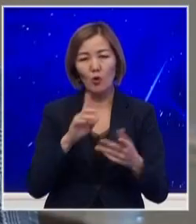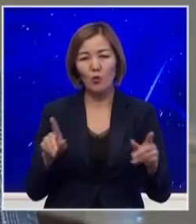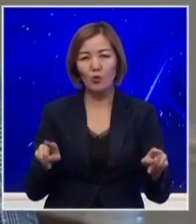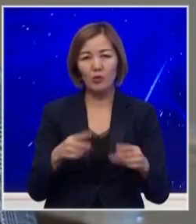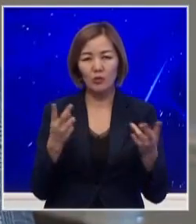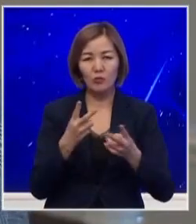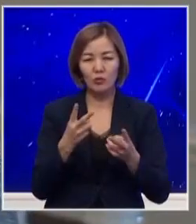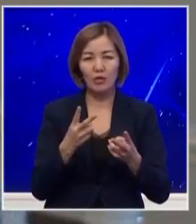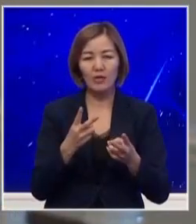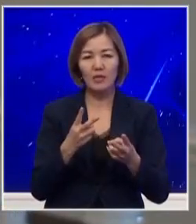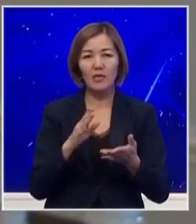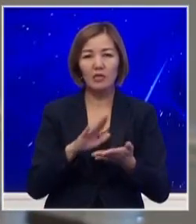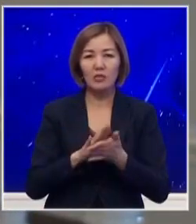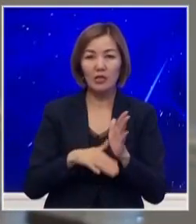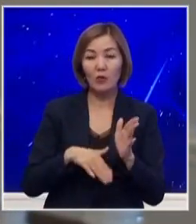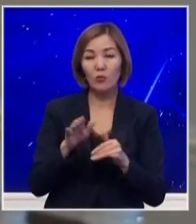дейміз. Одан бөлік